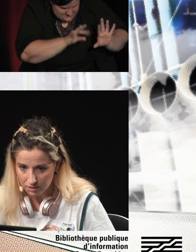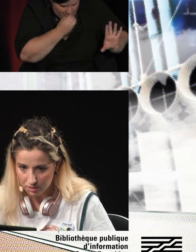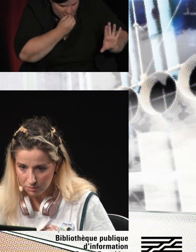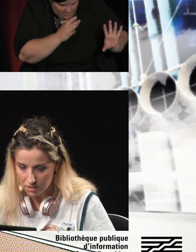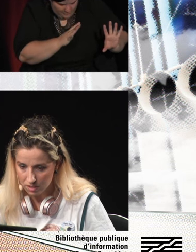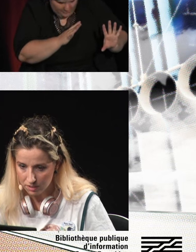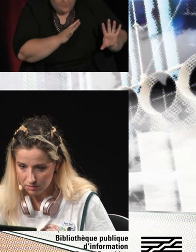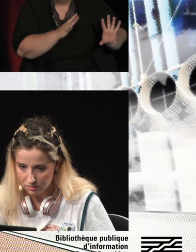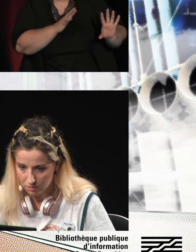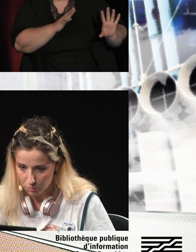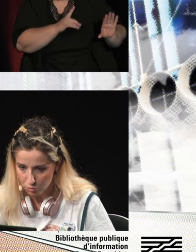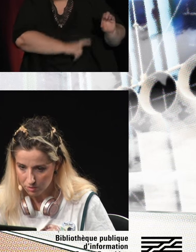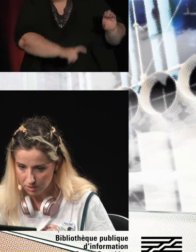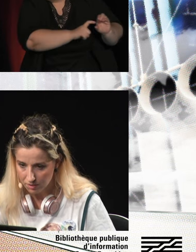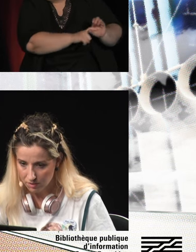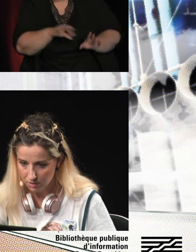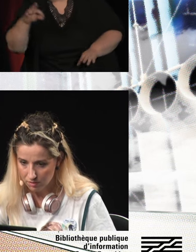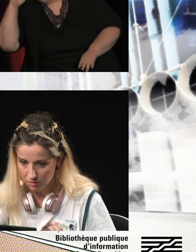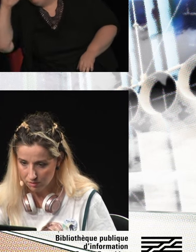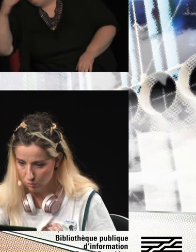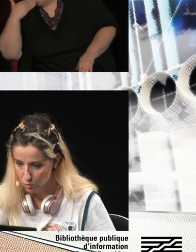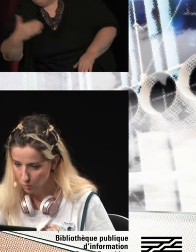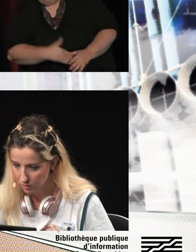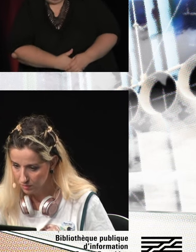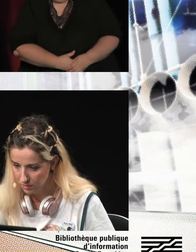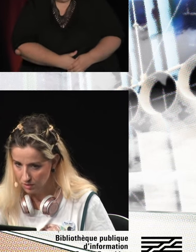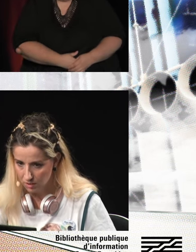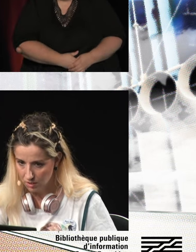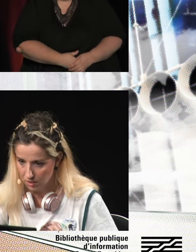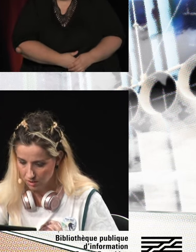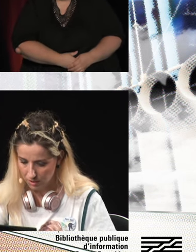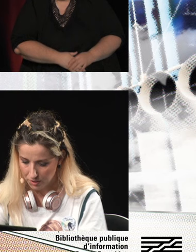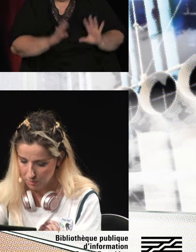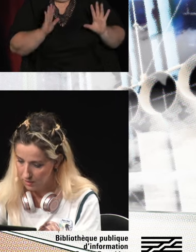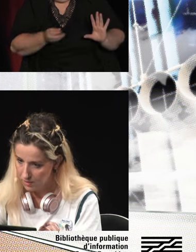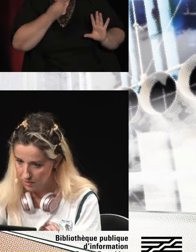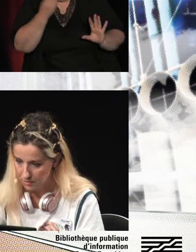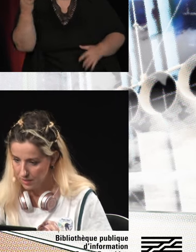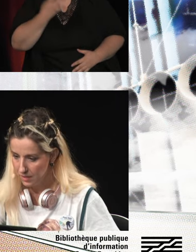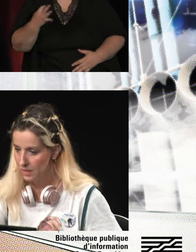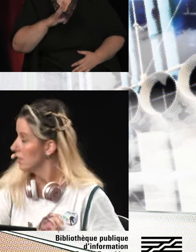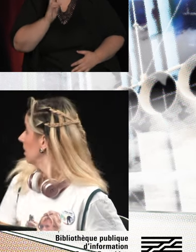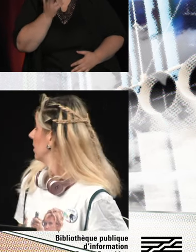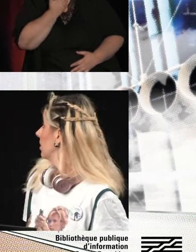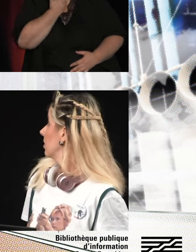On va remettre ça là. Oui, bonjour. Oui, c'est bon. Incroyable.